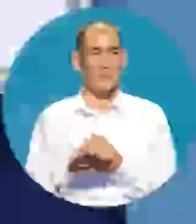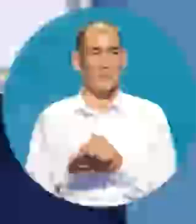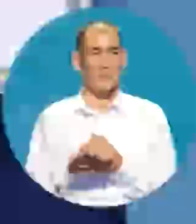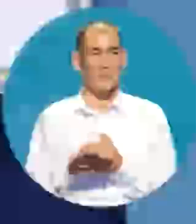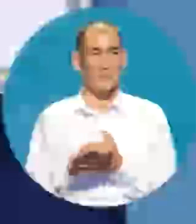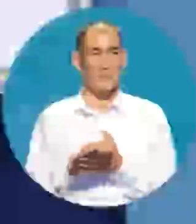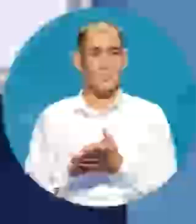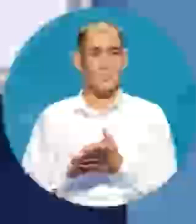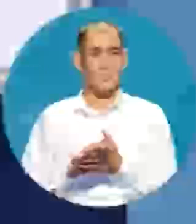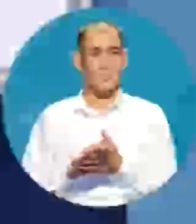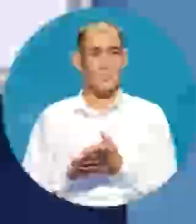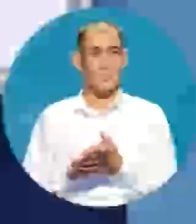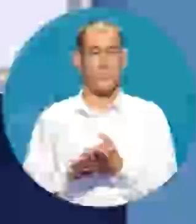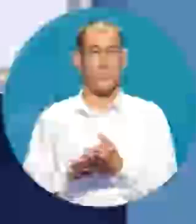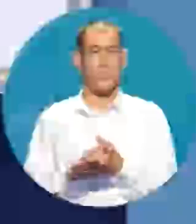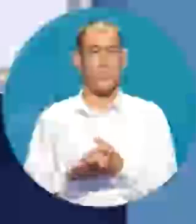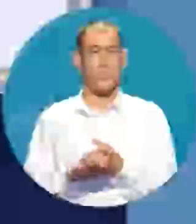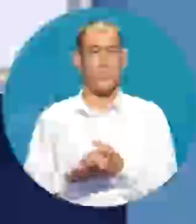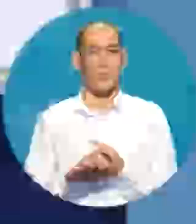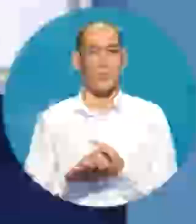Oslanşa, davam ettiremiz.